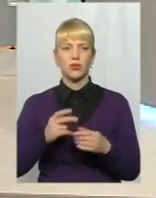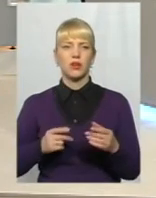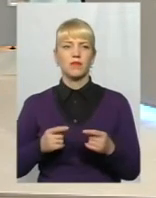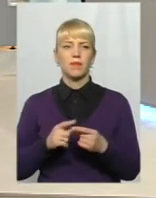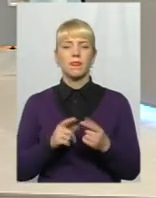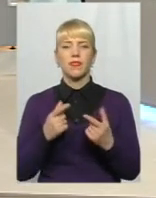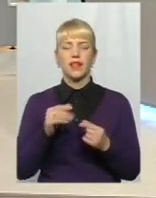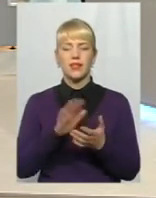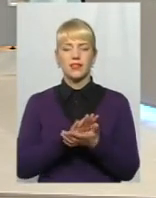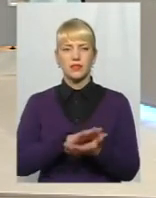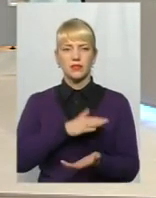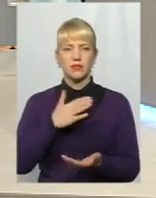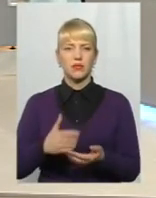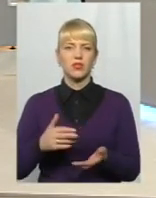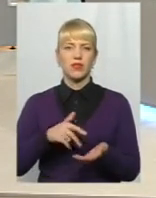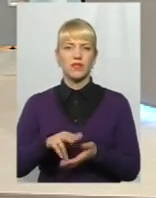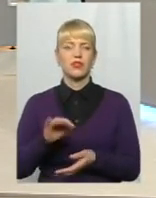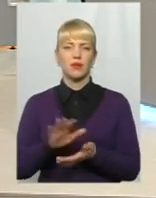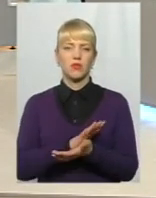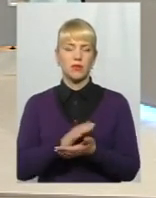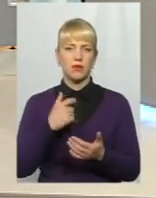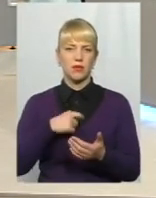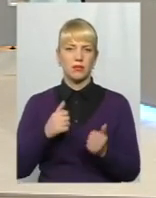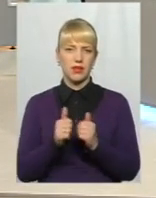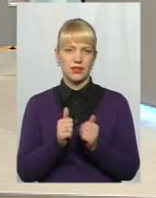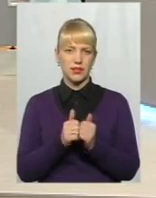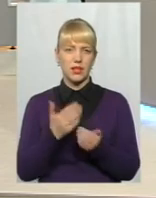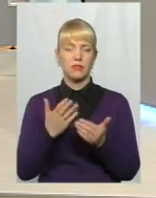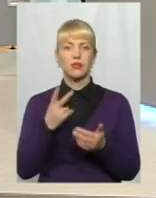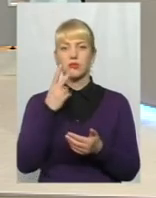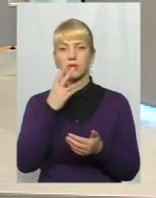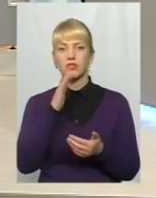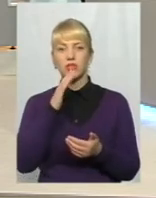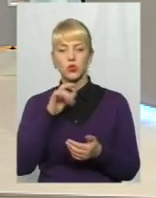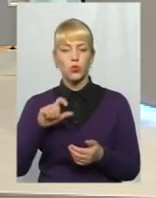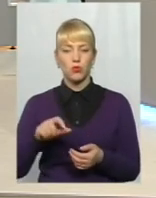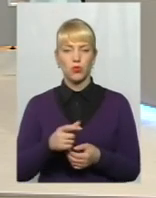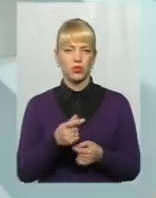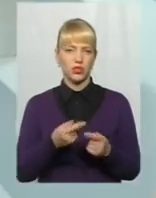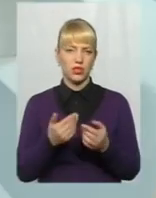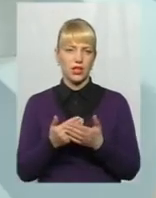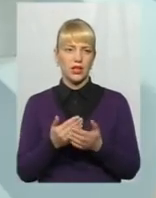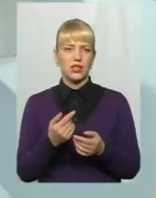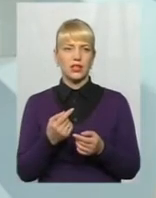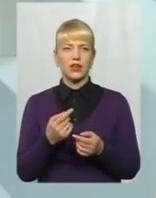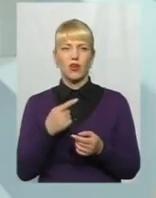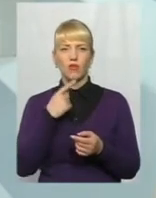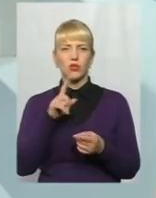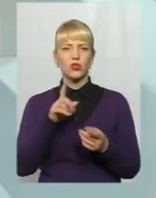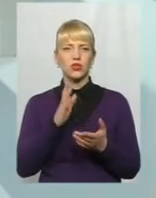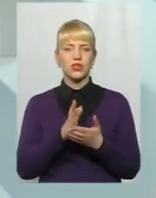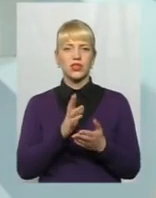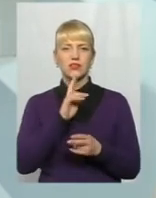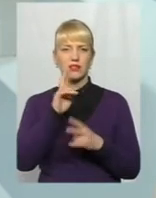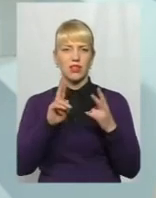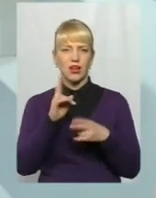де насмічується. Вийдіть і поприбирайте біля себе. Якщо якісь є струмочки, особливо скарги на забруднення оцих от